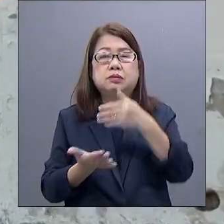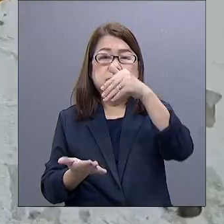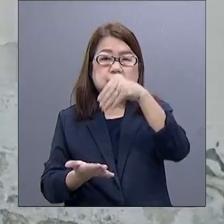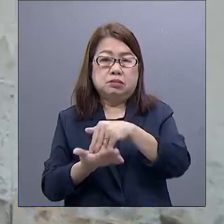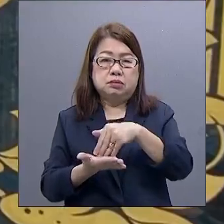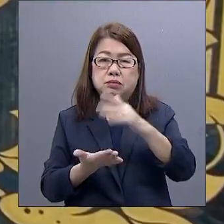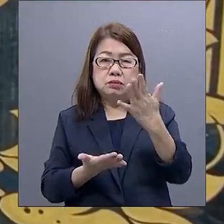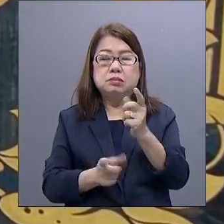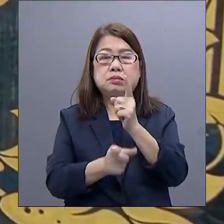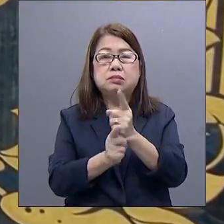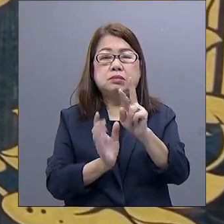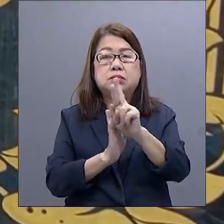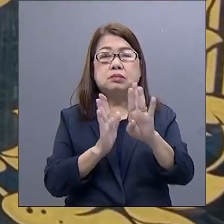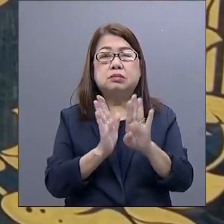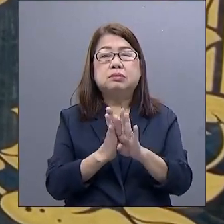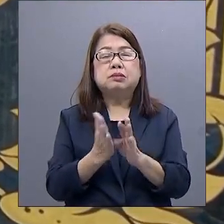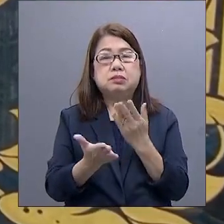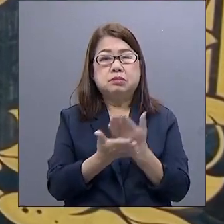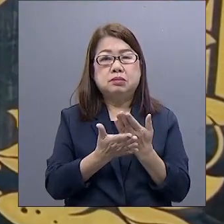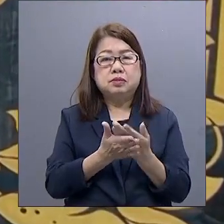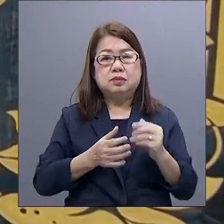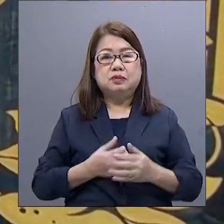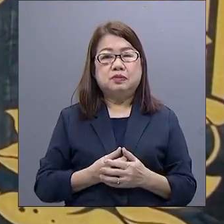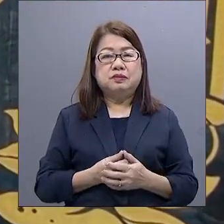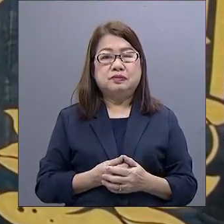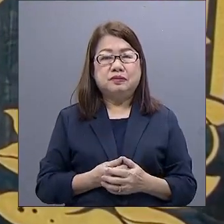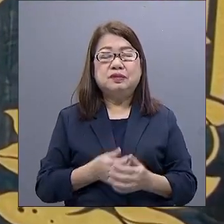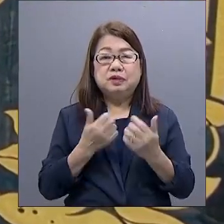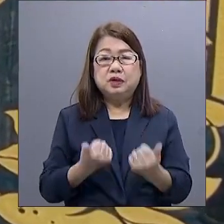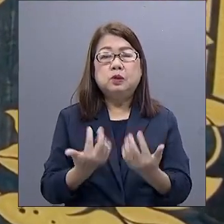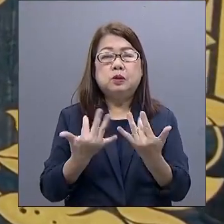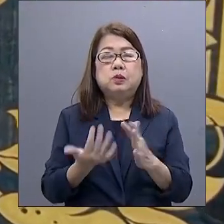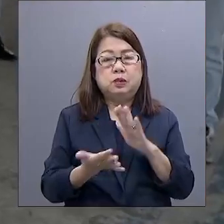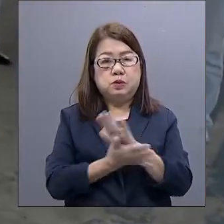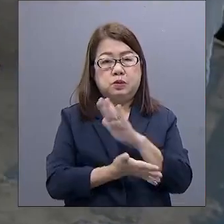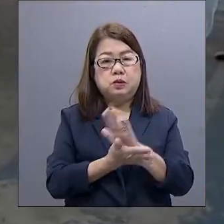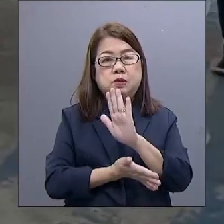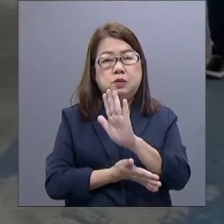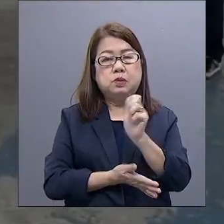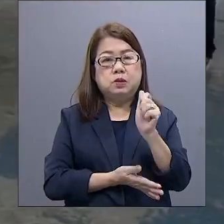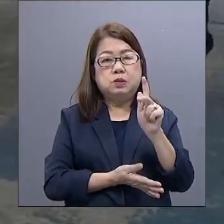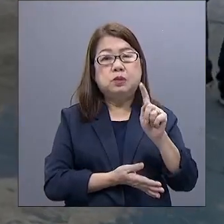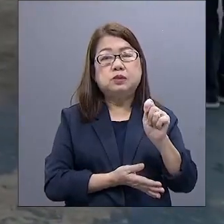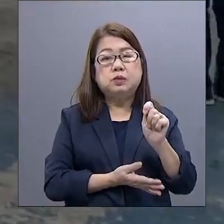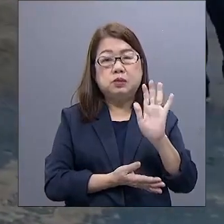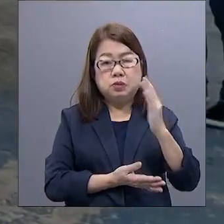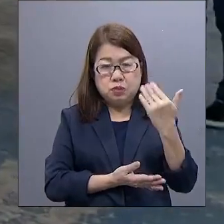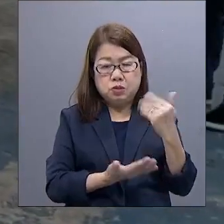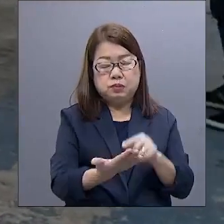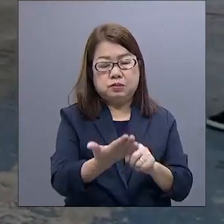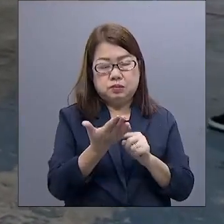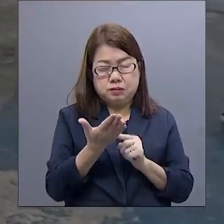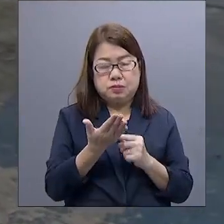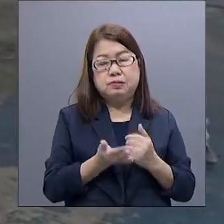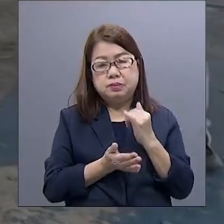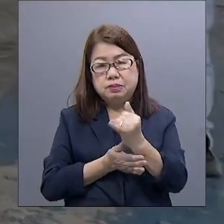ระเมีบกจสพัสดุischeinื่ทางแล้ห rauดพuffleทากเกิดอีก